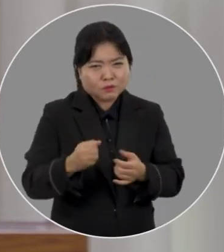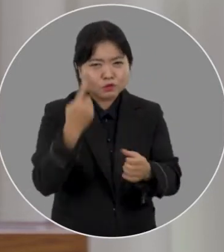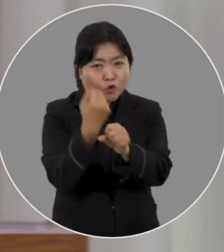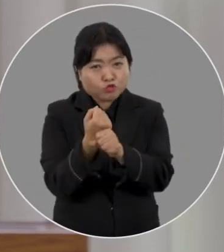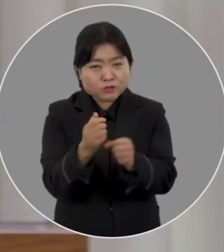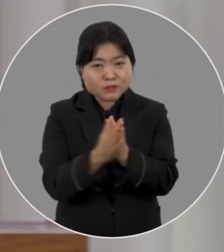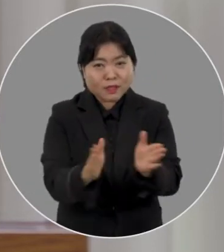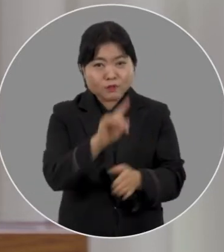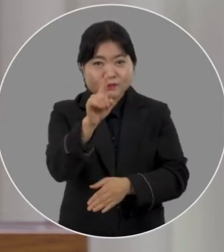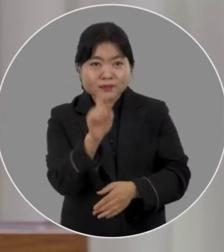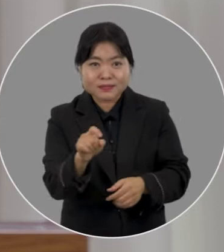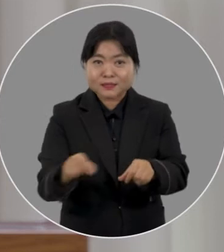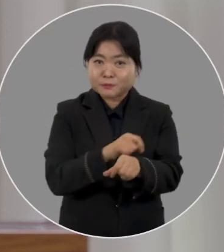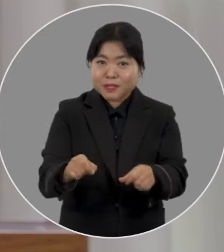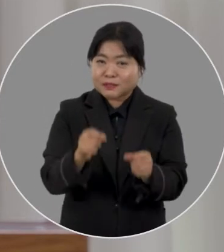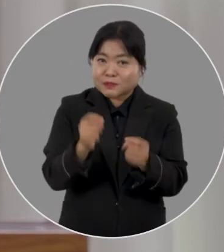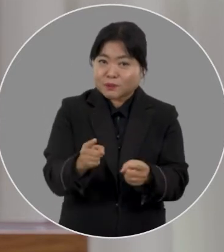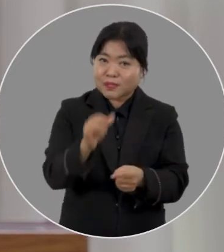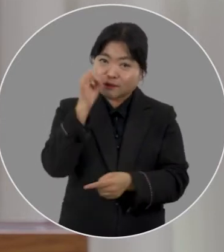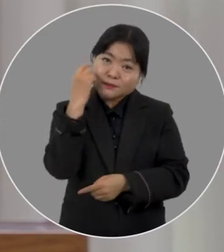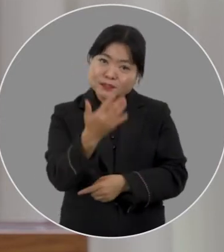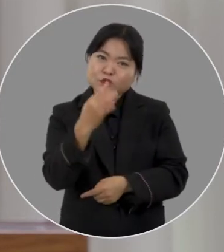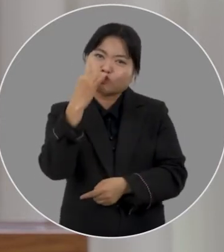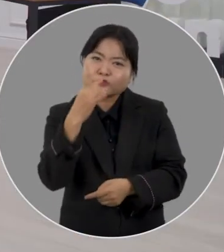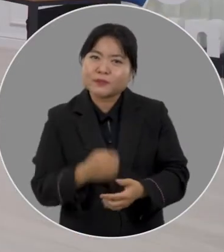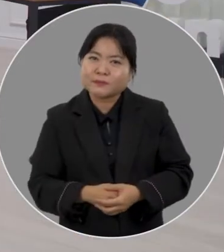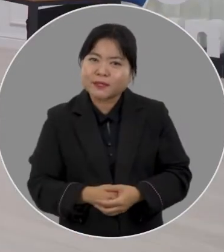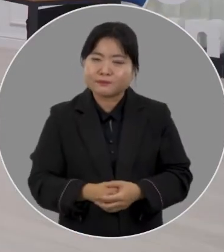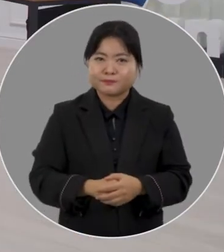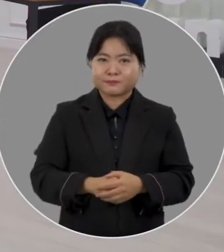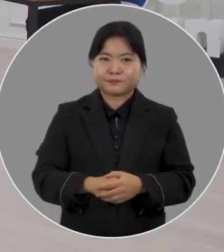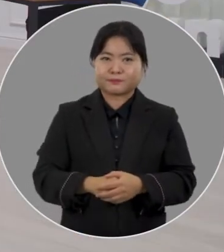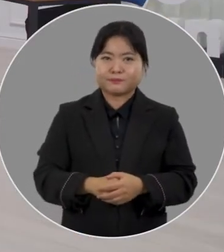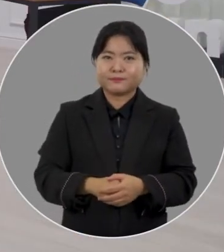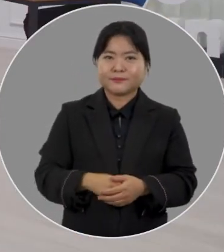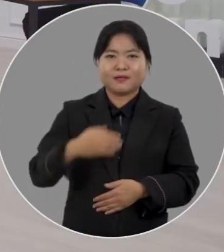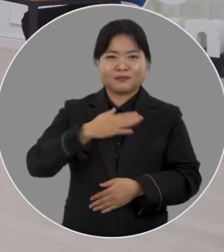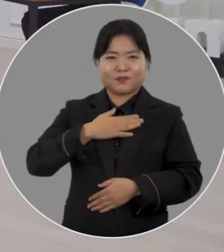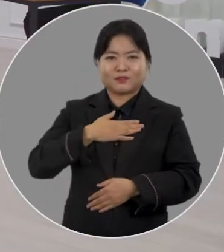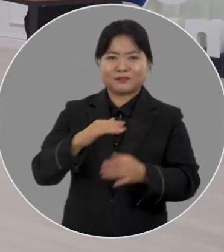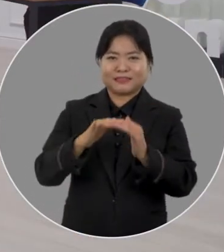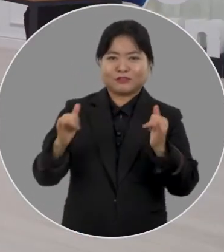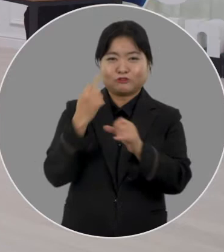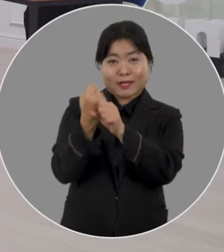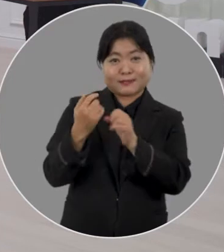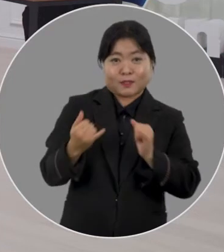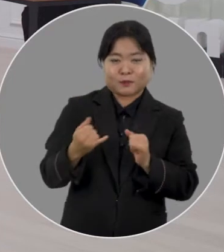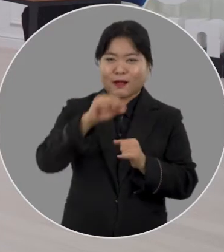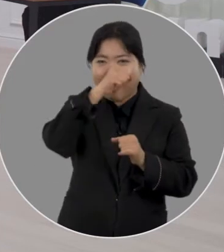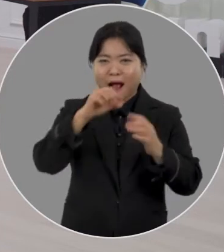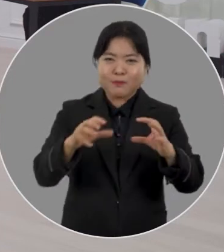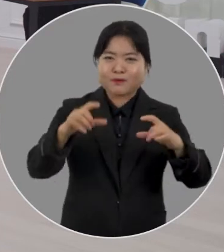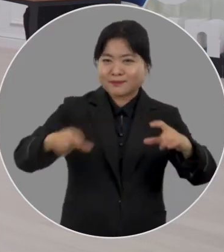하게 되셨는지 어떤 특별한 계기가 있으셨는지 궁금합니다. 저는 인류학자로서 아프리카